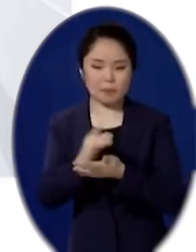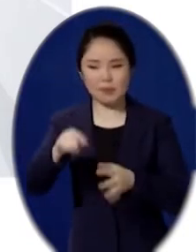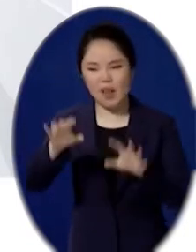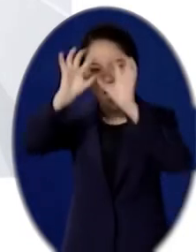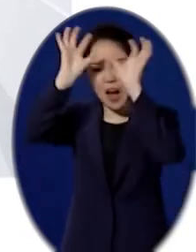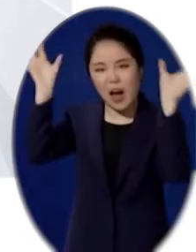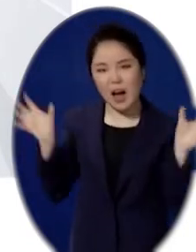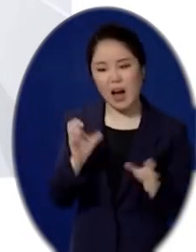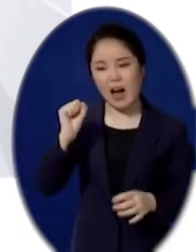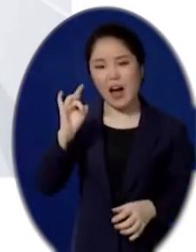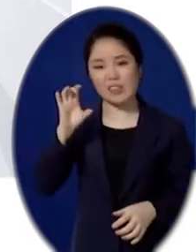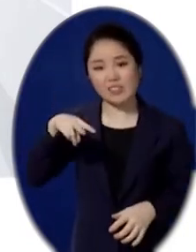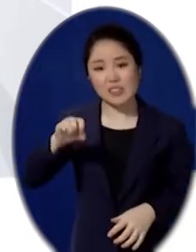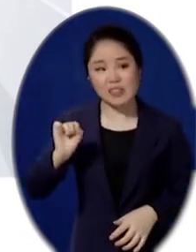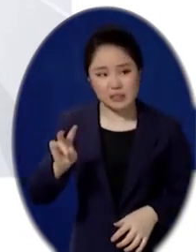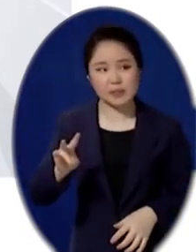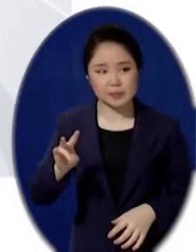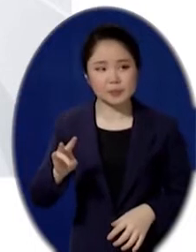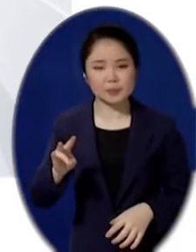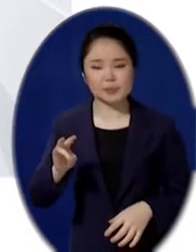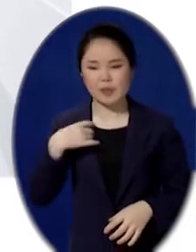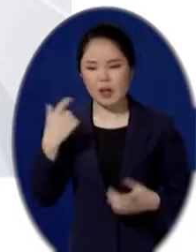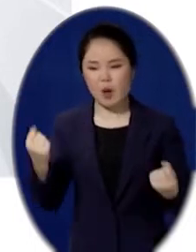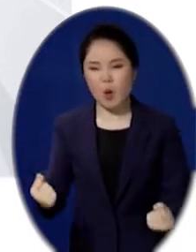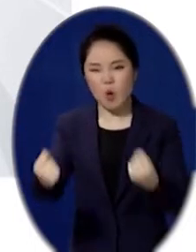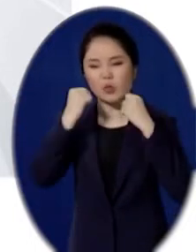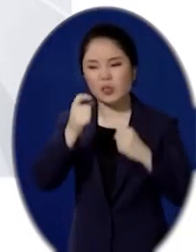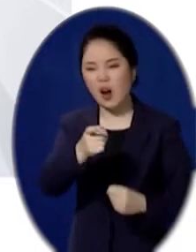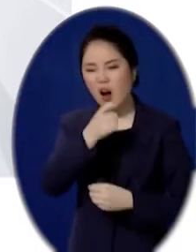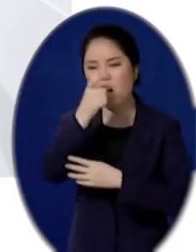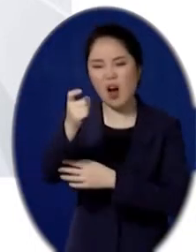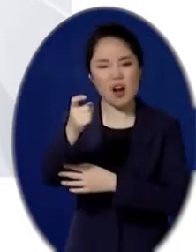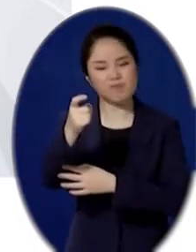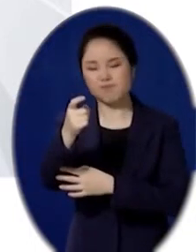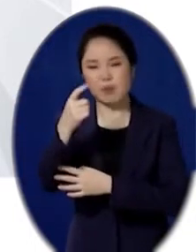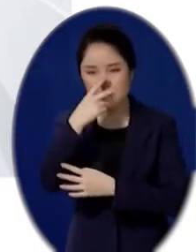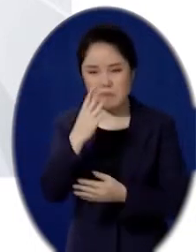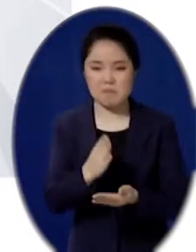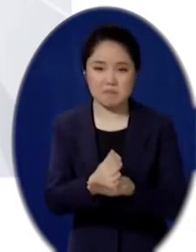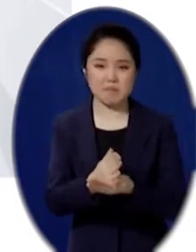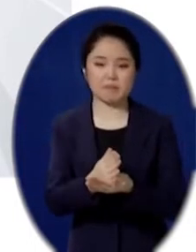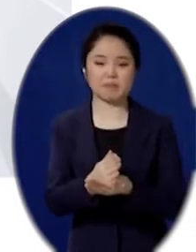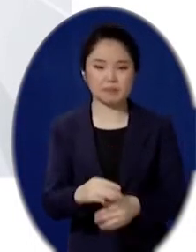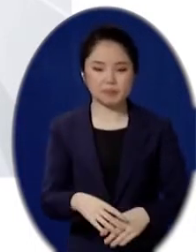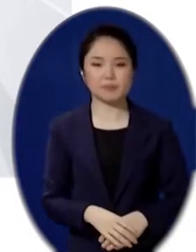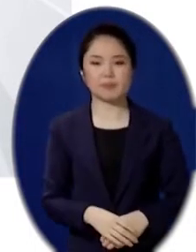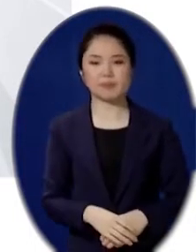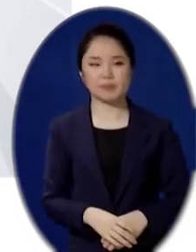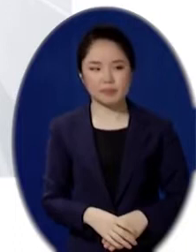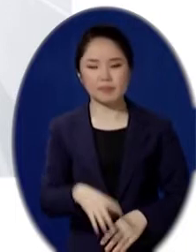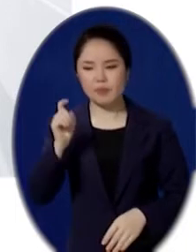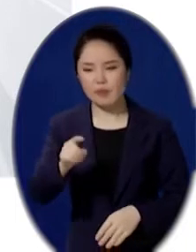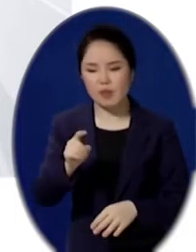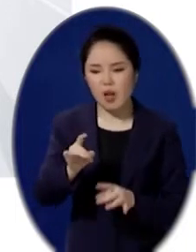Араатны хаан арслан архирч цагдраа хийсгэн.